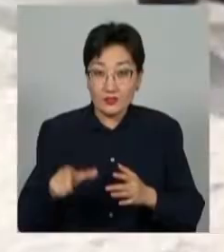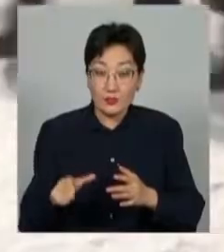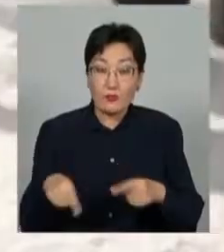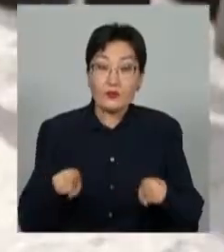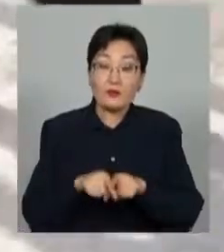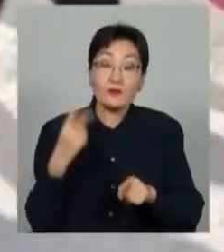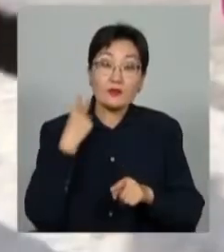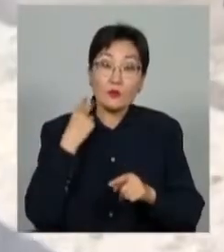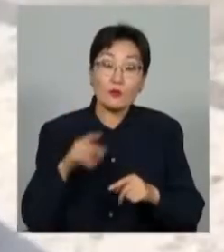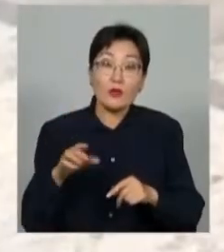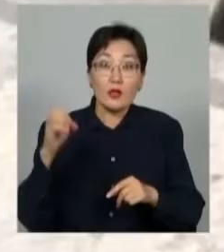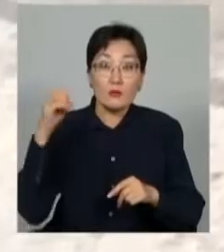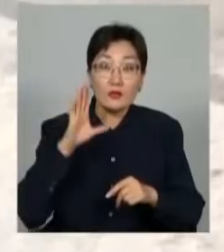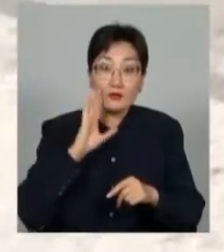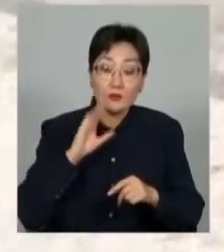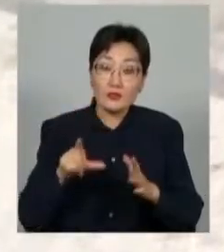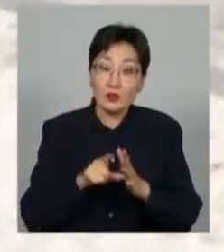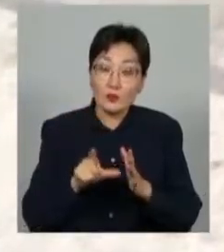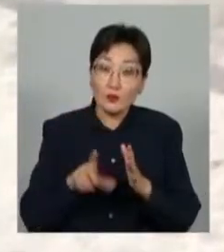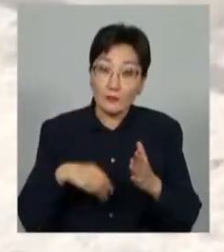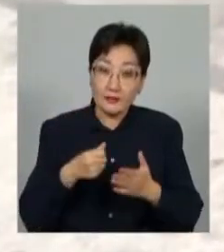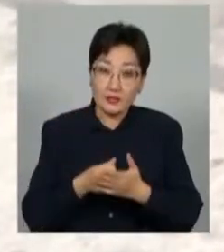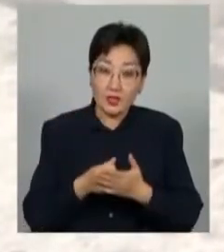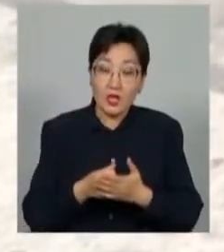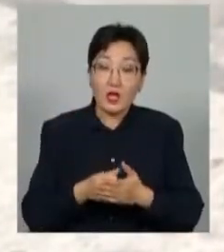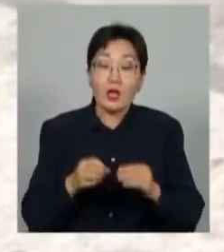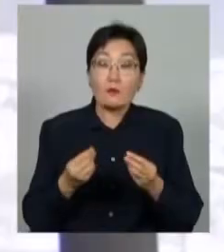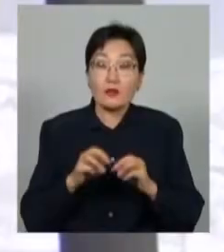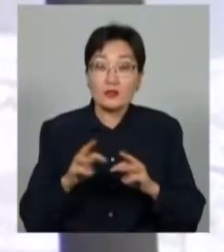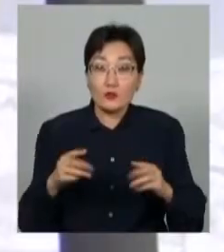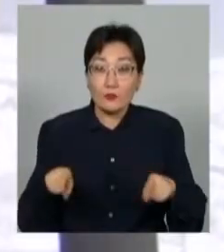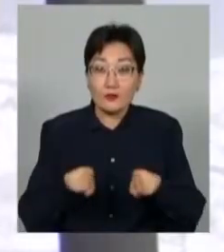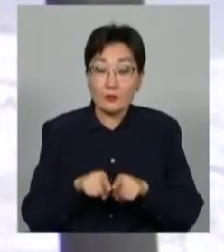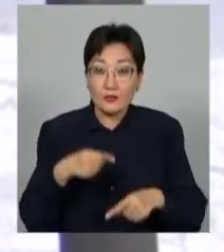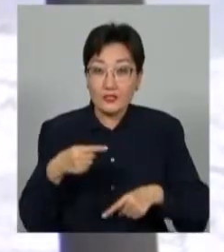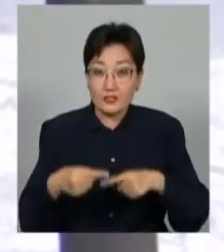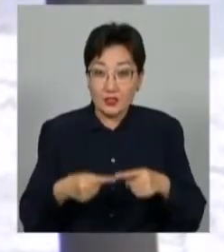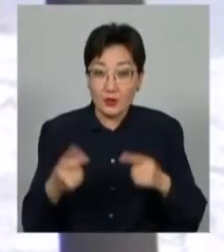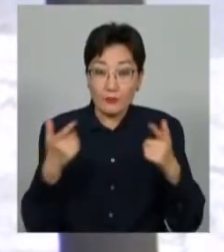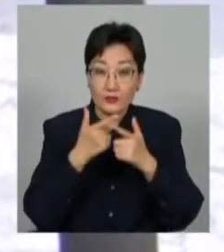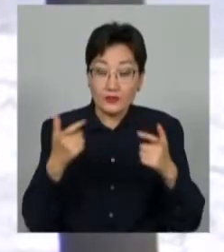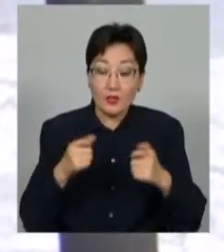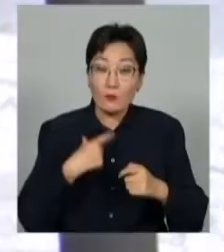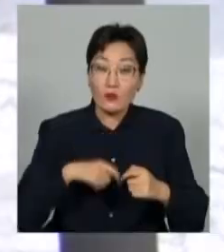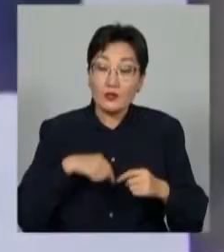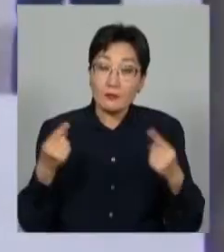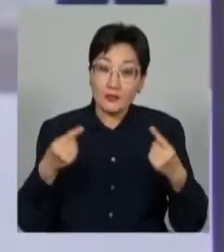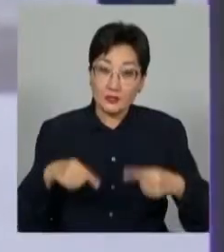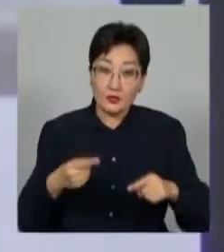Также есть должники по коммунальным и налоговым платежам. В Минфине обратили внимание на последствия при объявлении себя